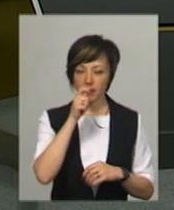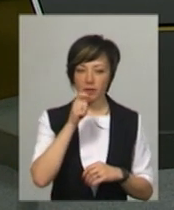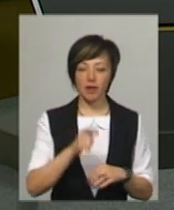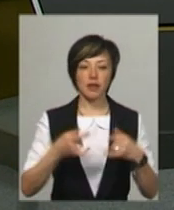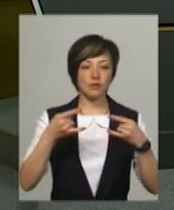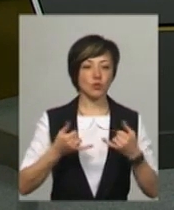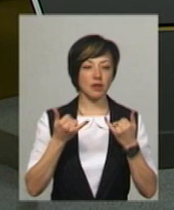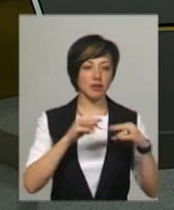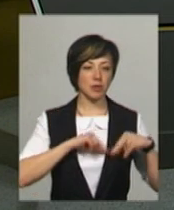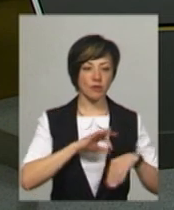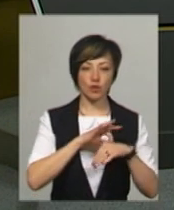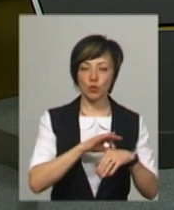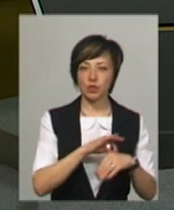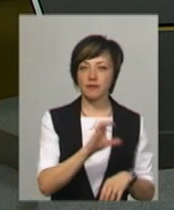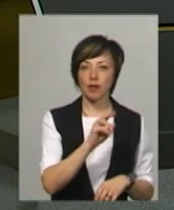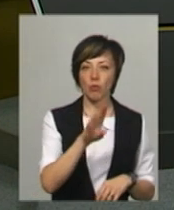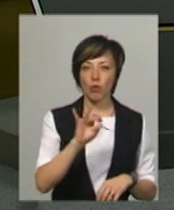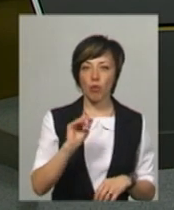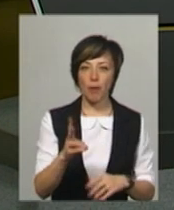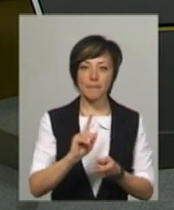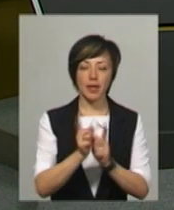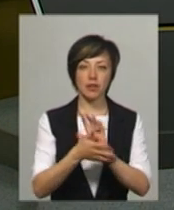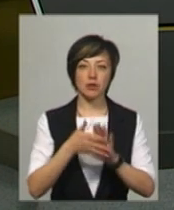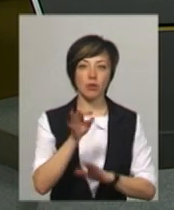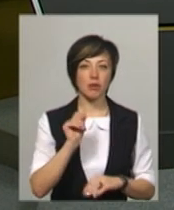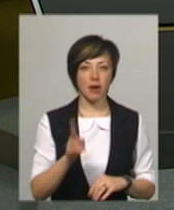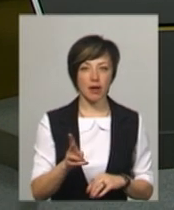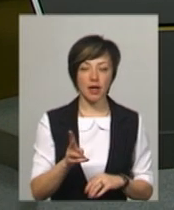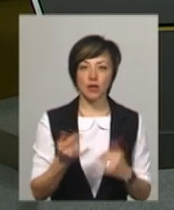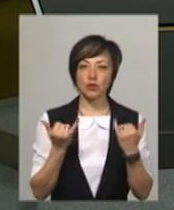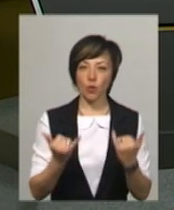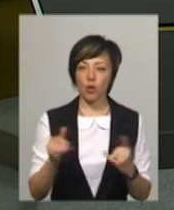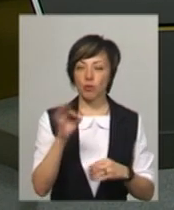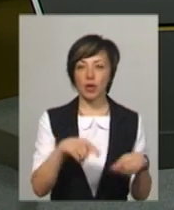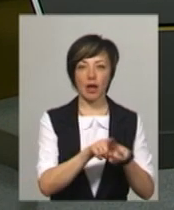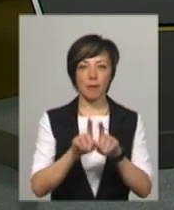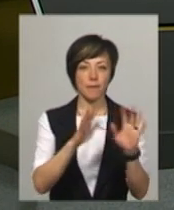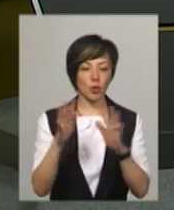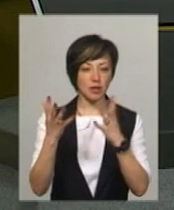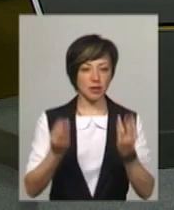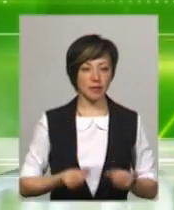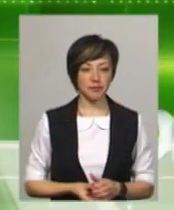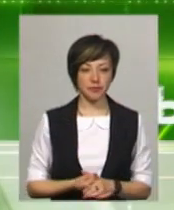В студії працюють ведуча Світлана Поробок, диктор жестової мови Ольга Рибак. Сьогодні про такі події дня.